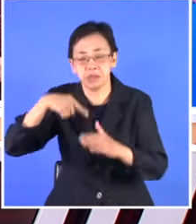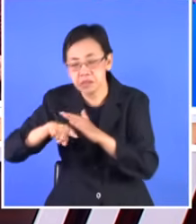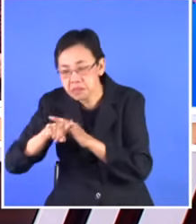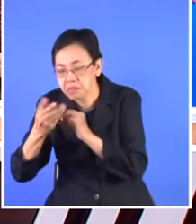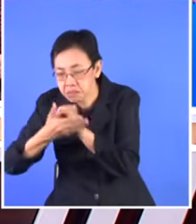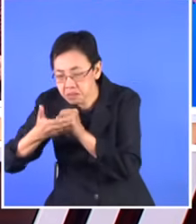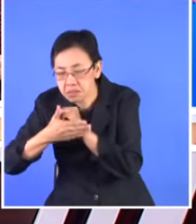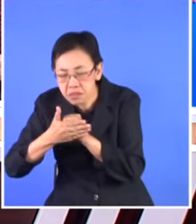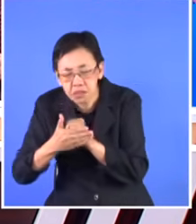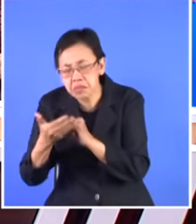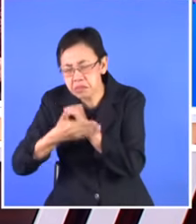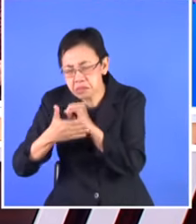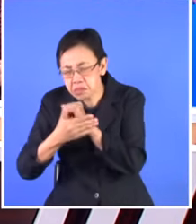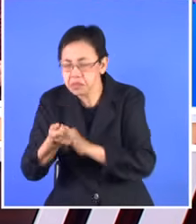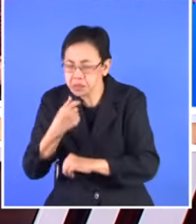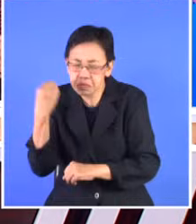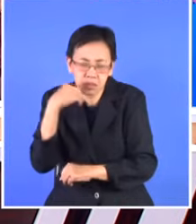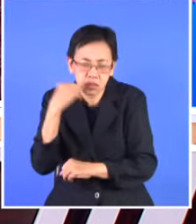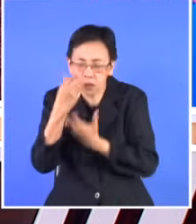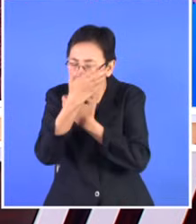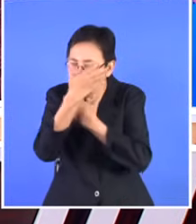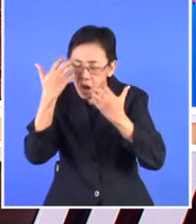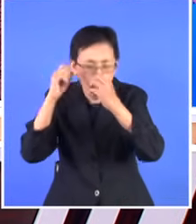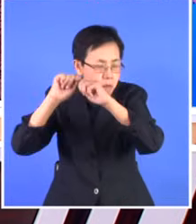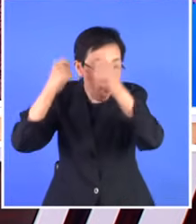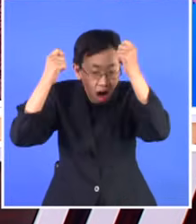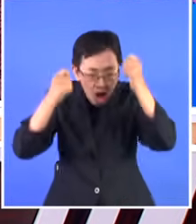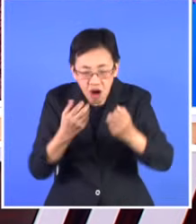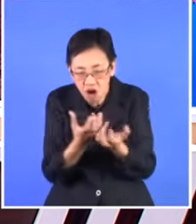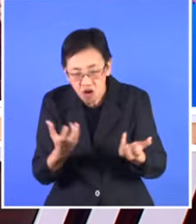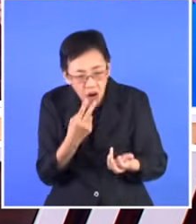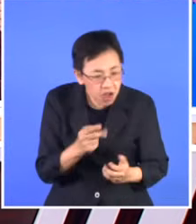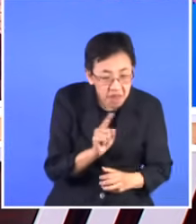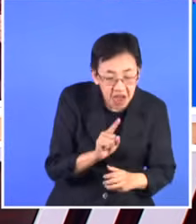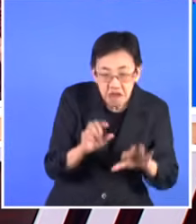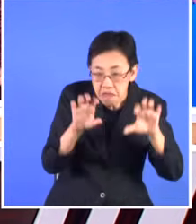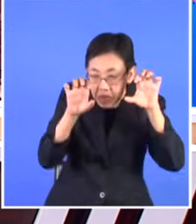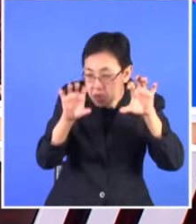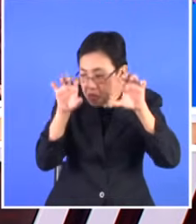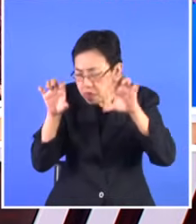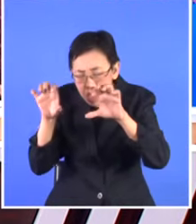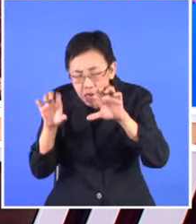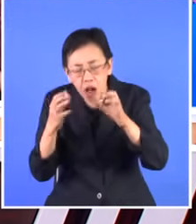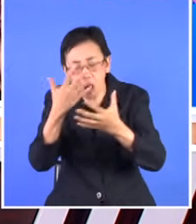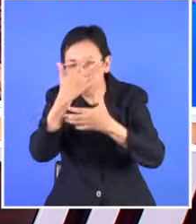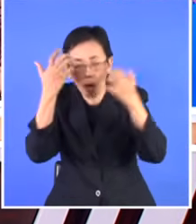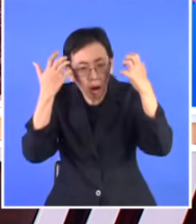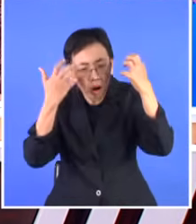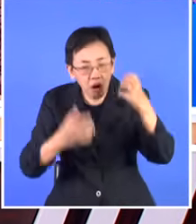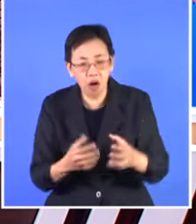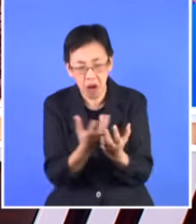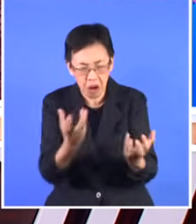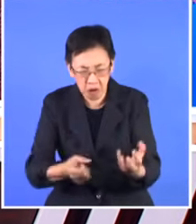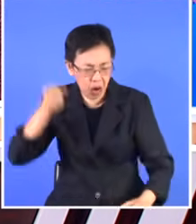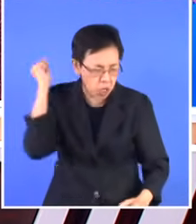ติดแล้วเสพจนหนักเสพจนหลอนค่ะเห็นข้าวของภายในบ้านเนี่ยเป็นผีไปหมดเลยเอาไม้ไล่ทุบทำลายข้าวของ